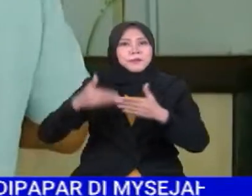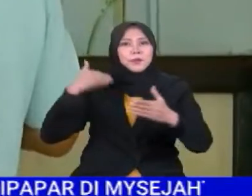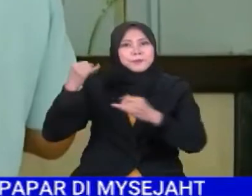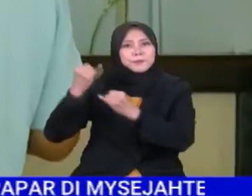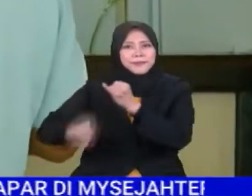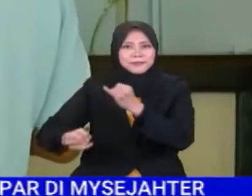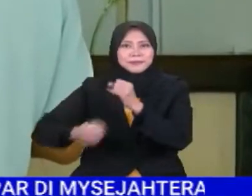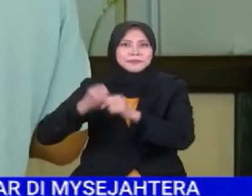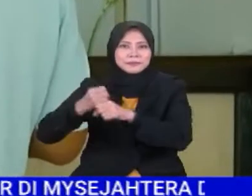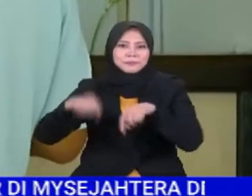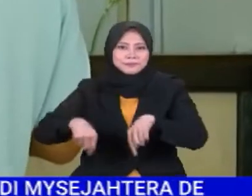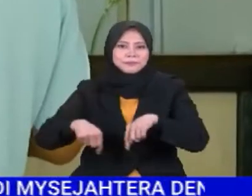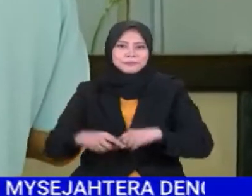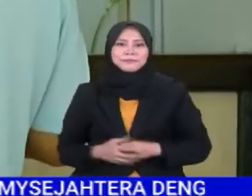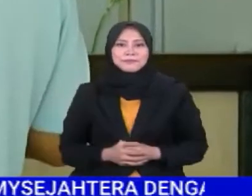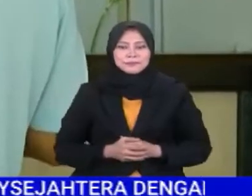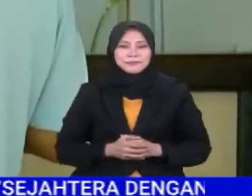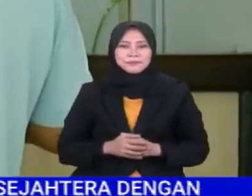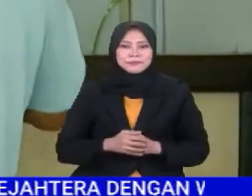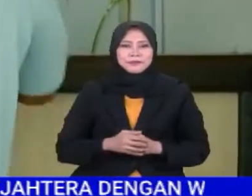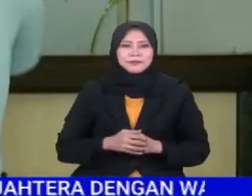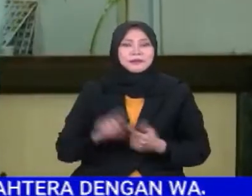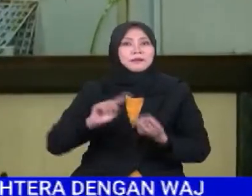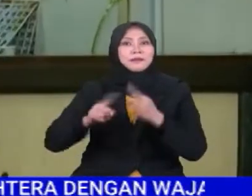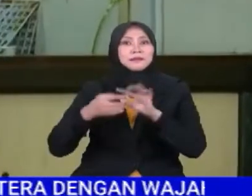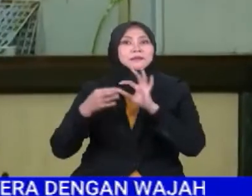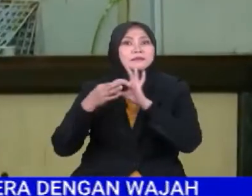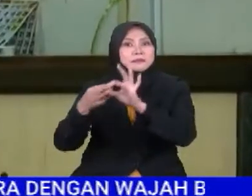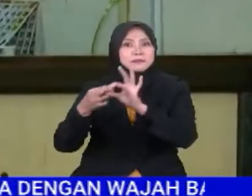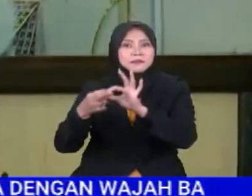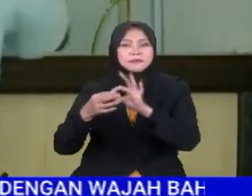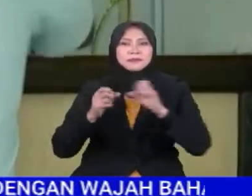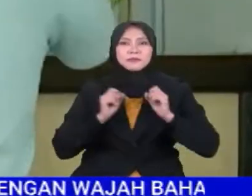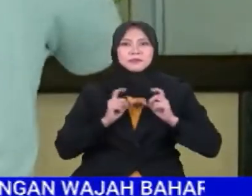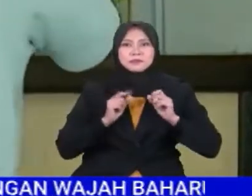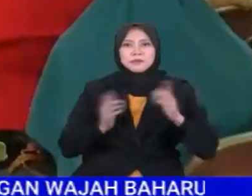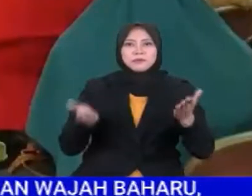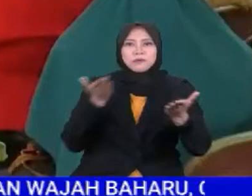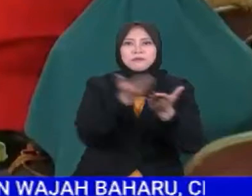ini. Rakan strategik daripada sektor